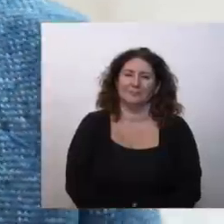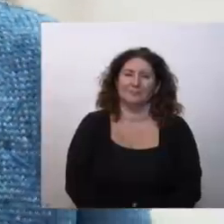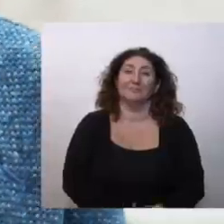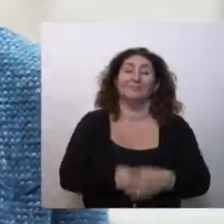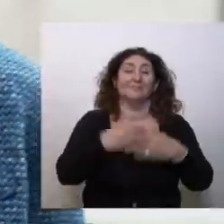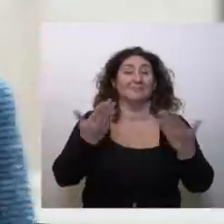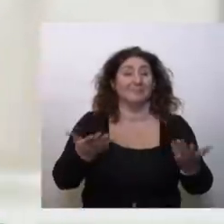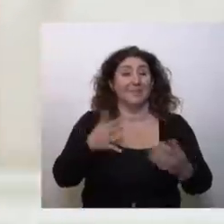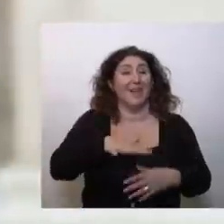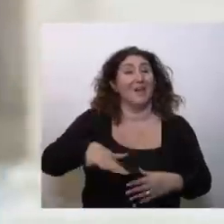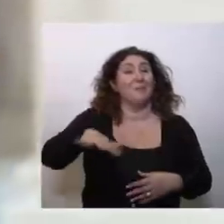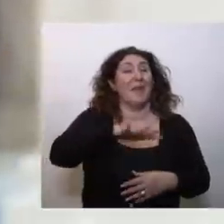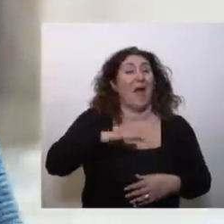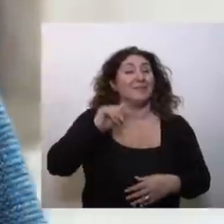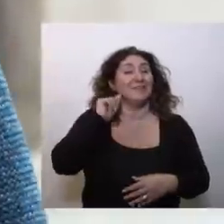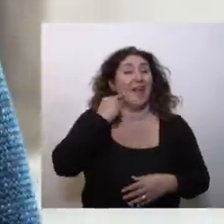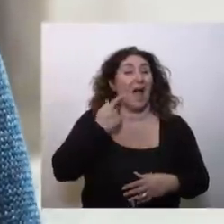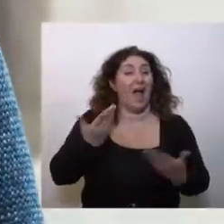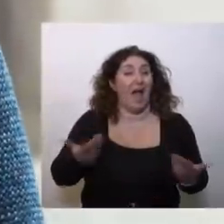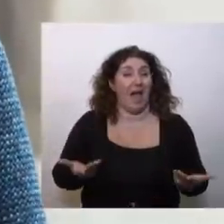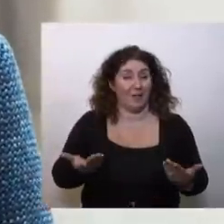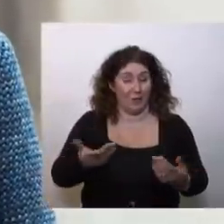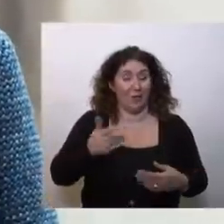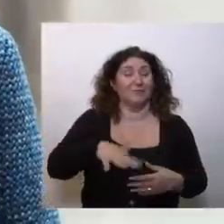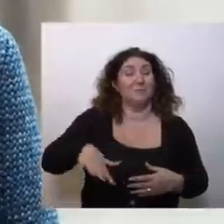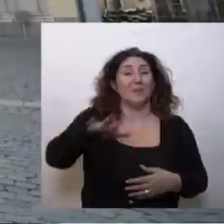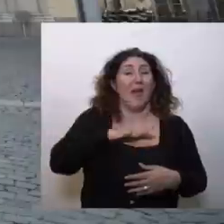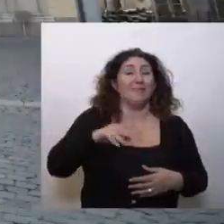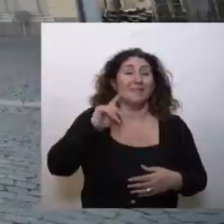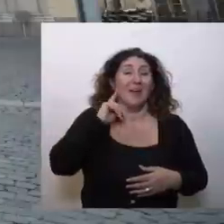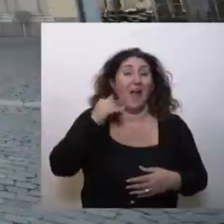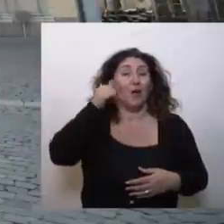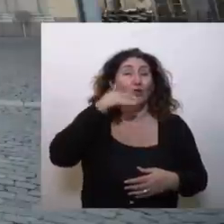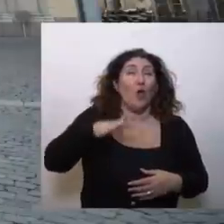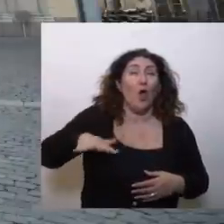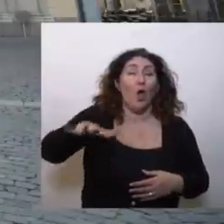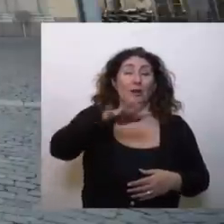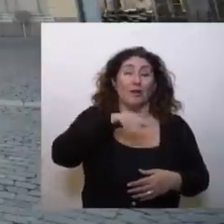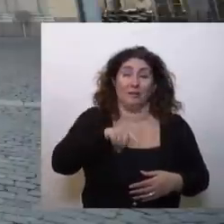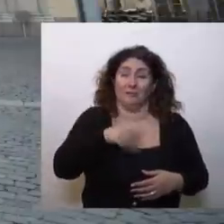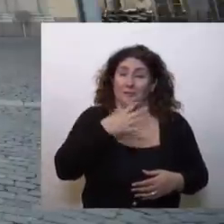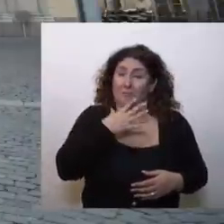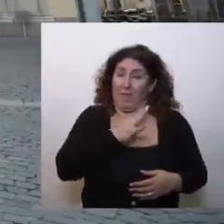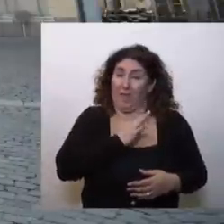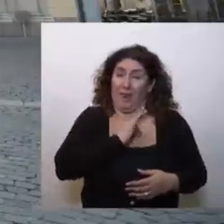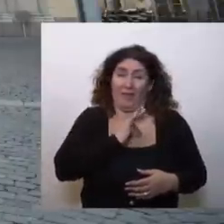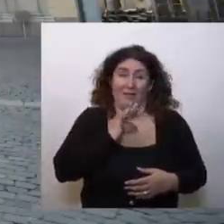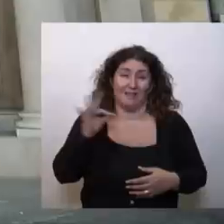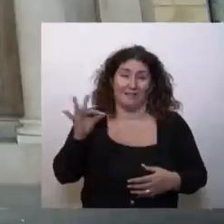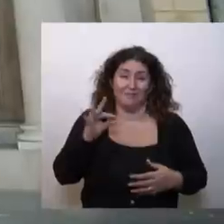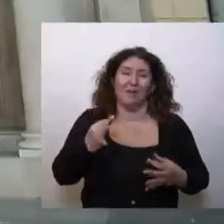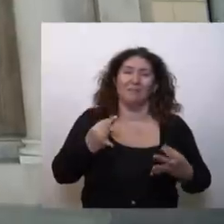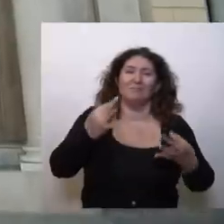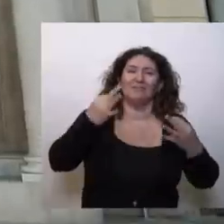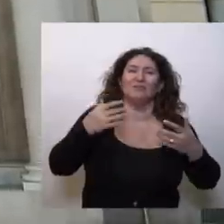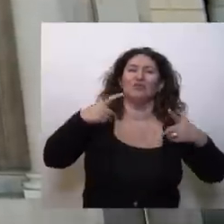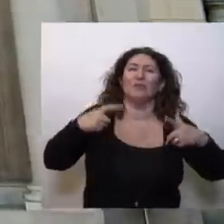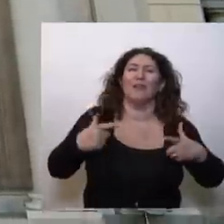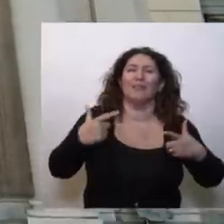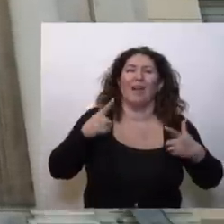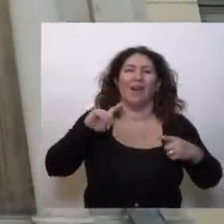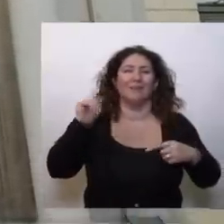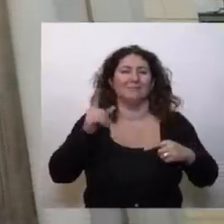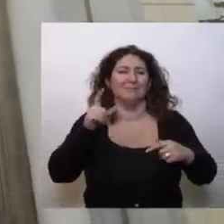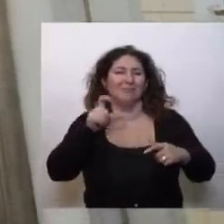Siamo in Piazza San Carlo, una delle piazze più belle di Torino, il salotto della città. E siamo davanti alla